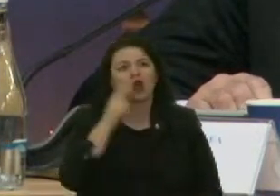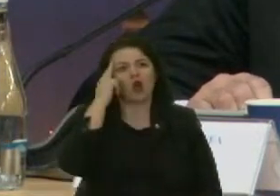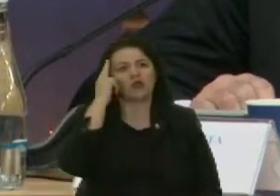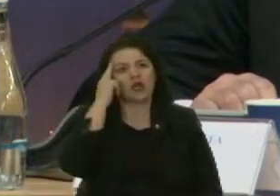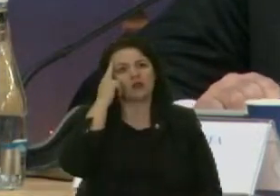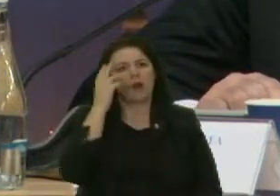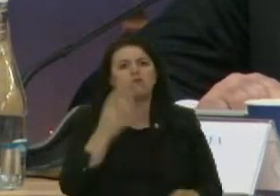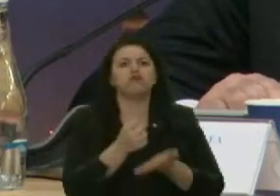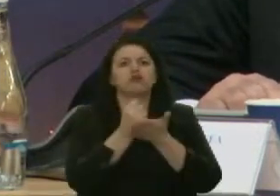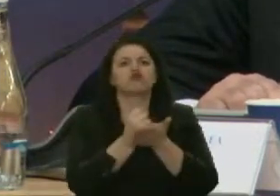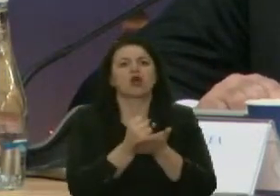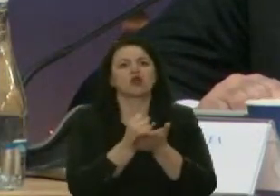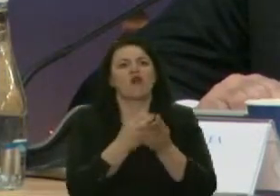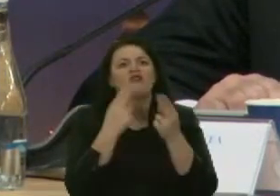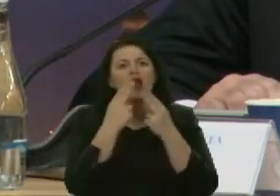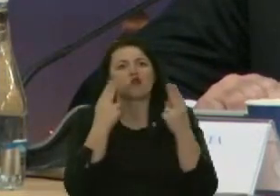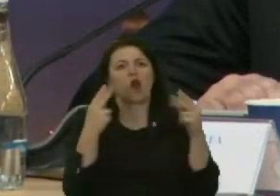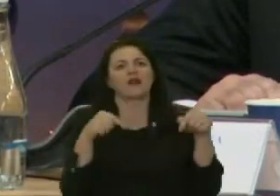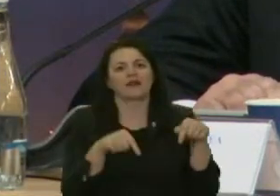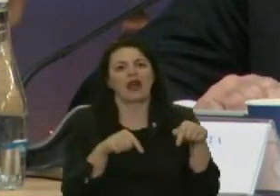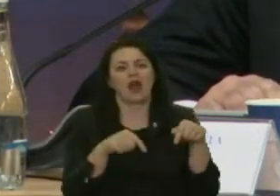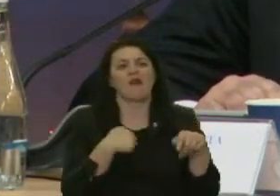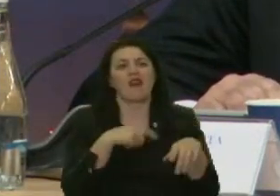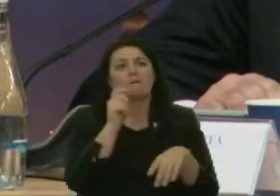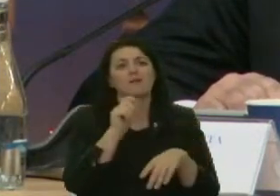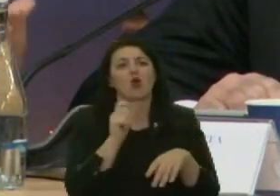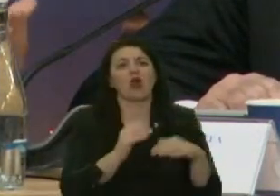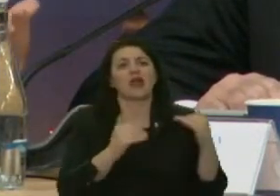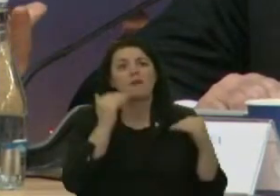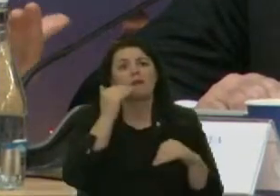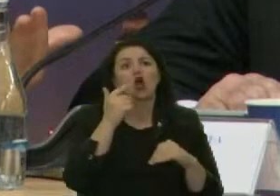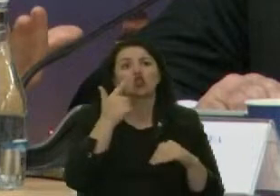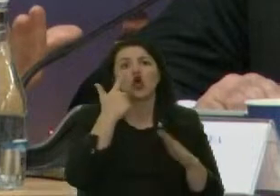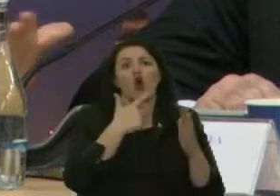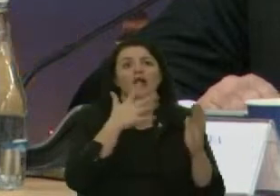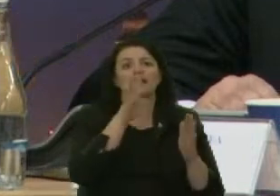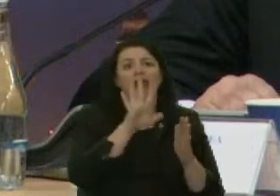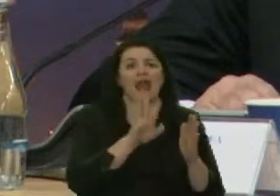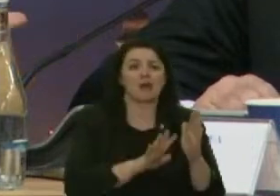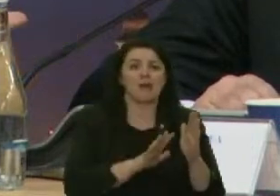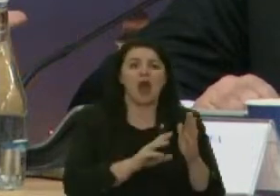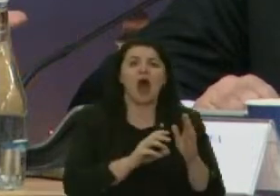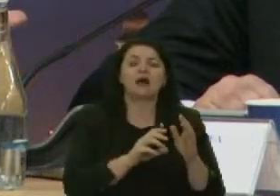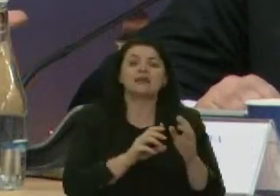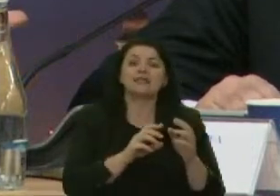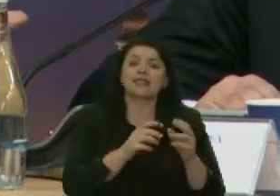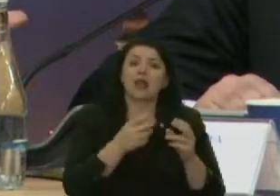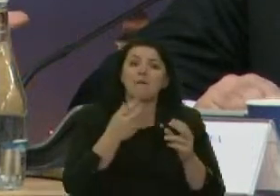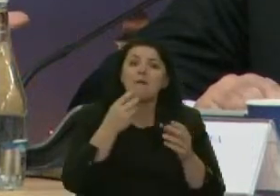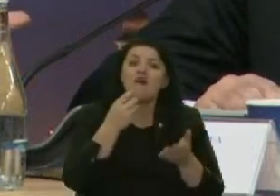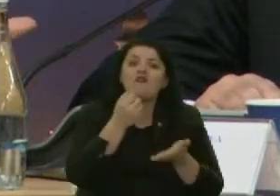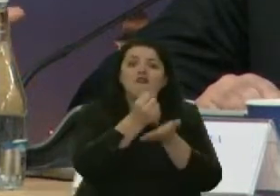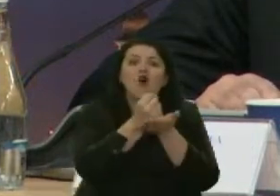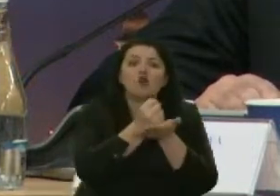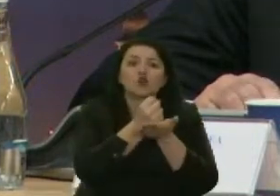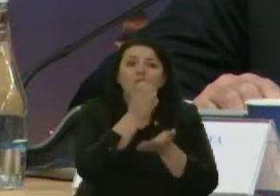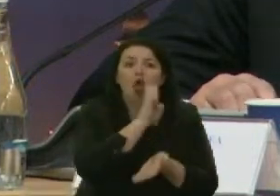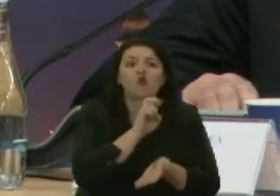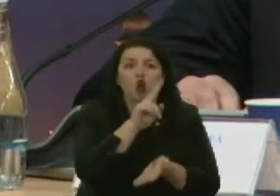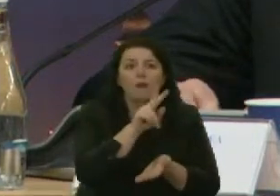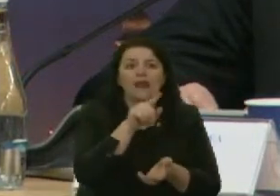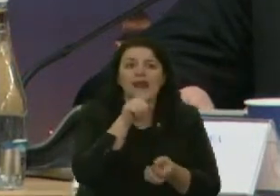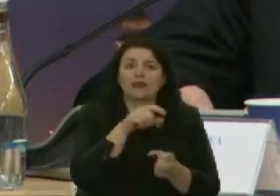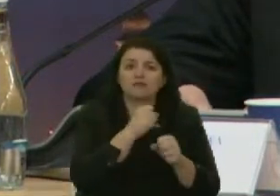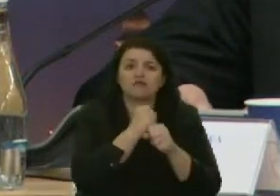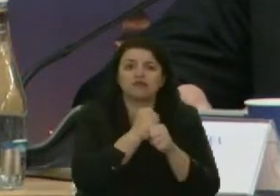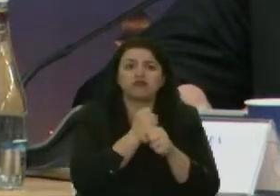bugetul Clujul este întotdeauna de valoarea de astăzi v am spus că avem proiecte mari pe că am adus 2 tre din bani din fondurile europene care nu sunt în fiecare an banii Aceștia sunt produsul